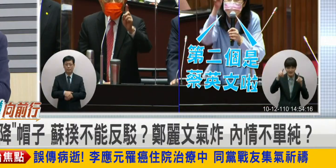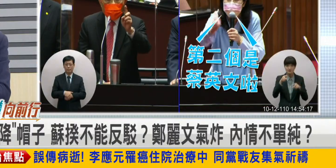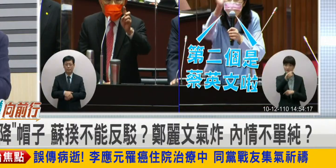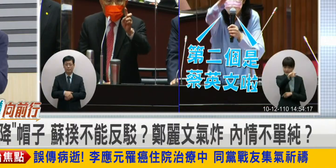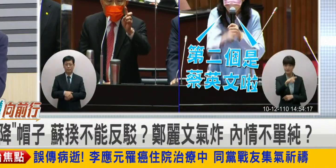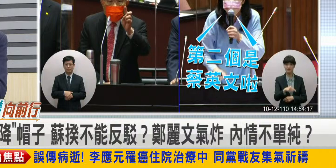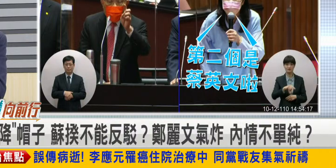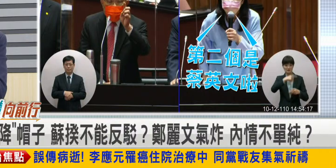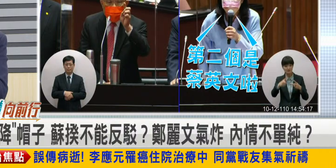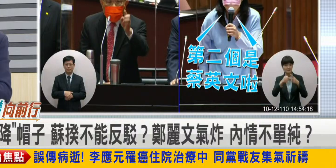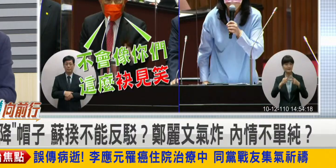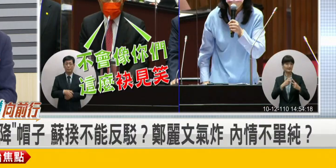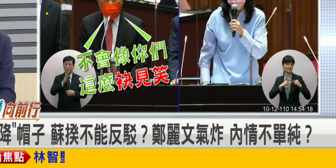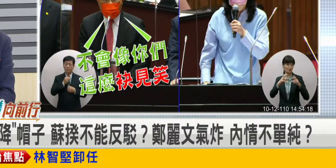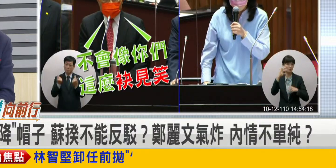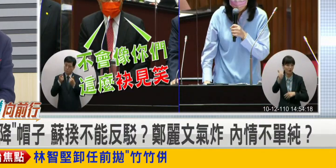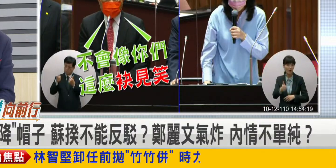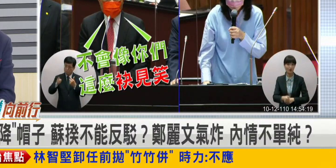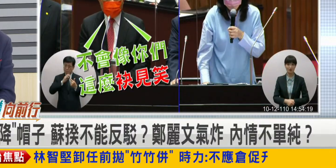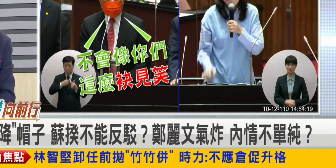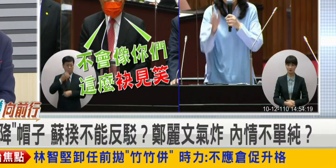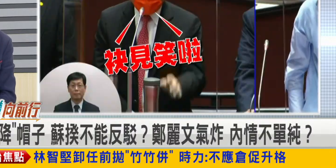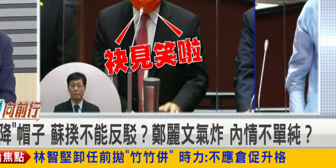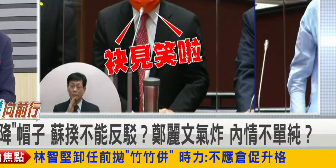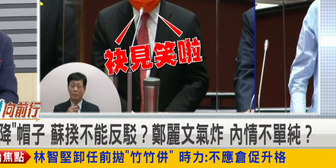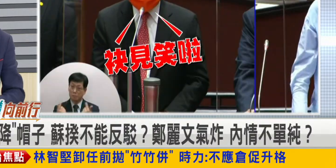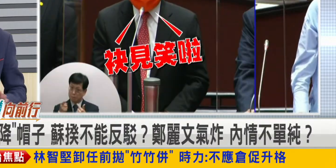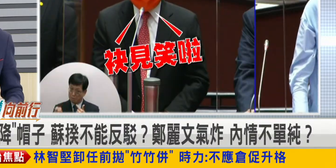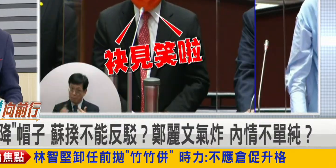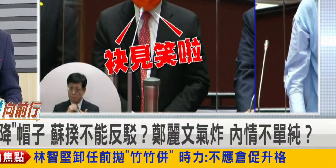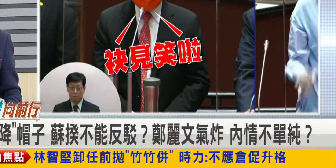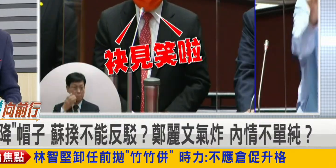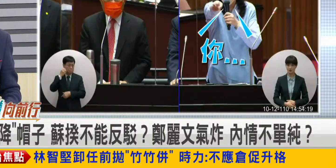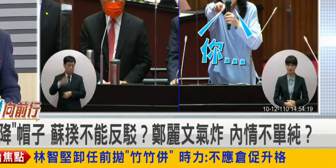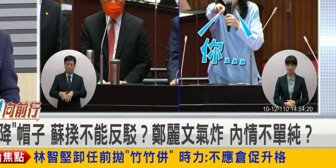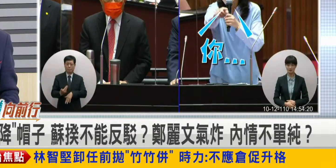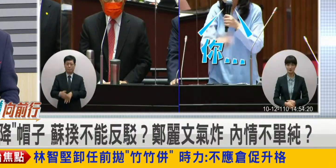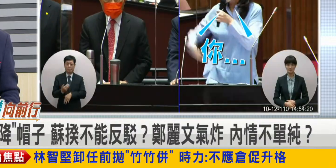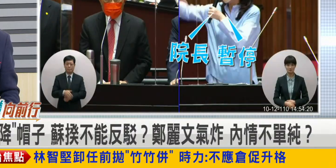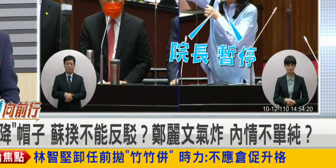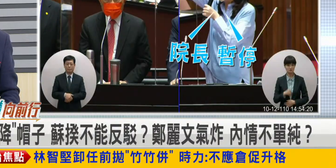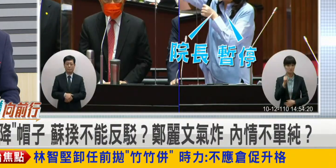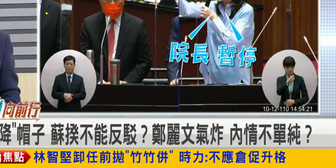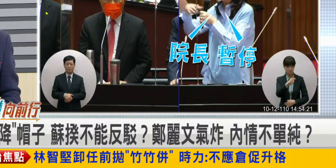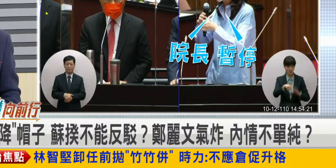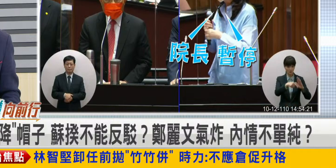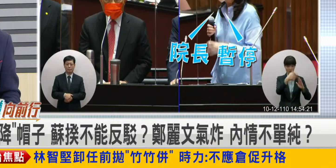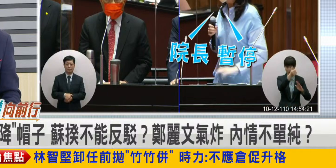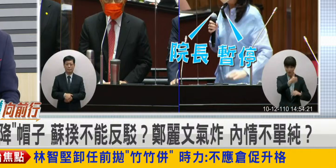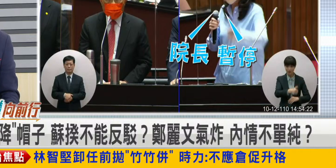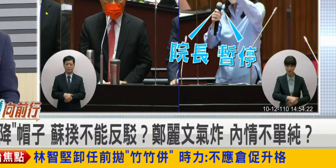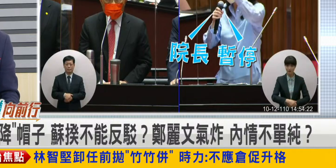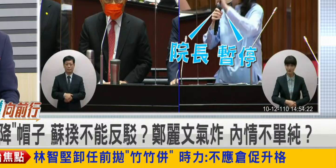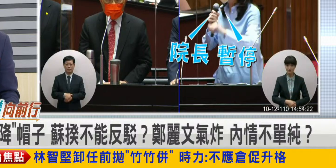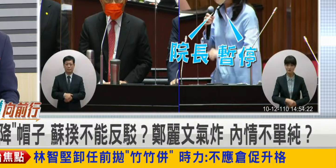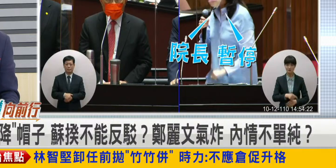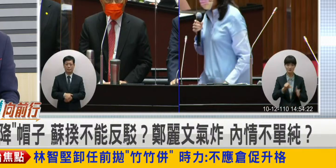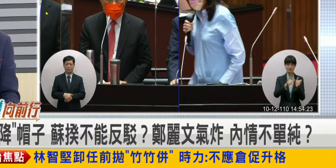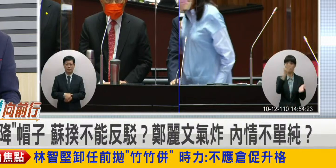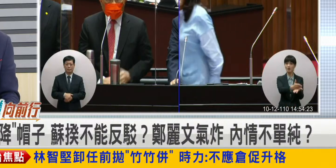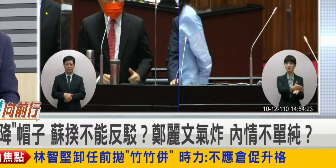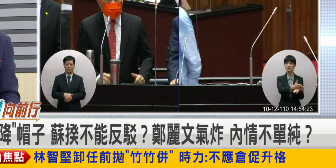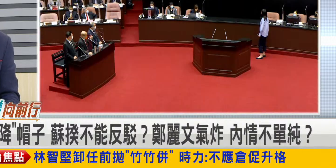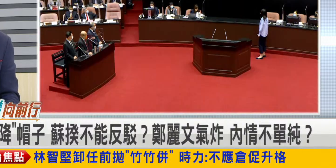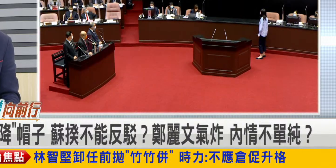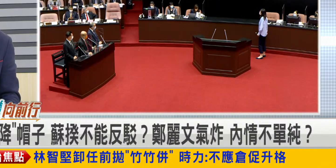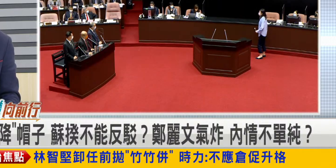意把它扭曲说他是对郑丽文个人。 老公 哎，你是听不台语哦，还是你故意到现